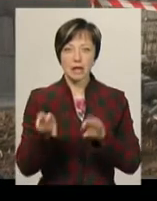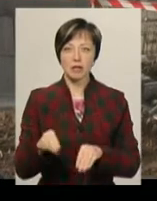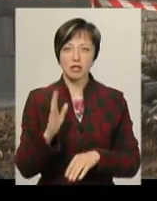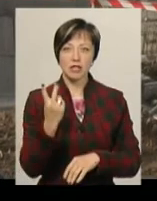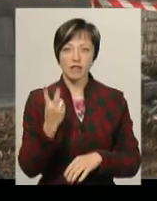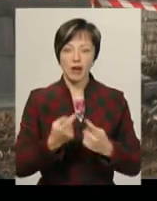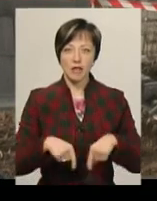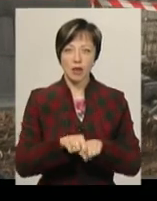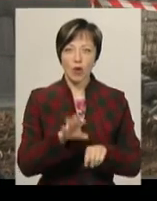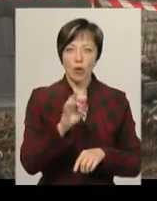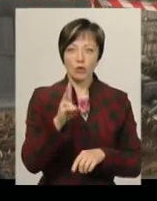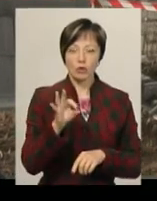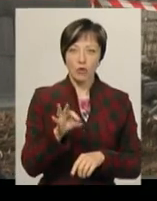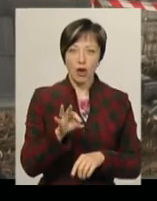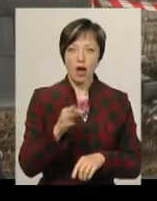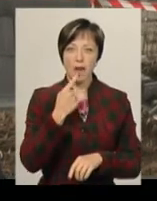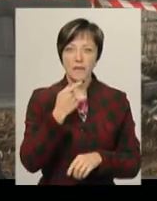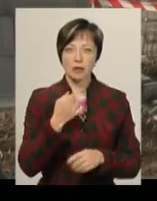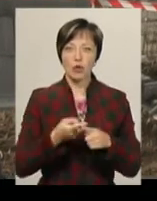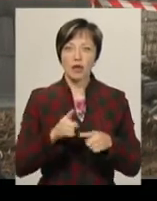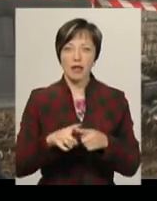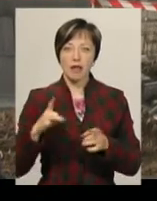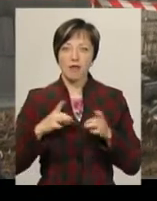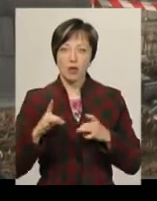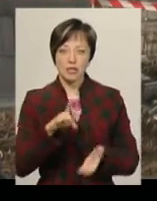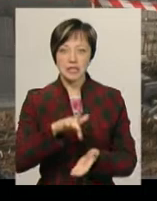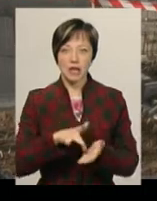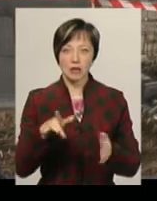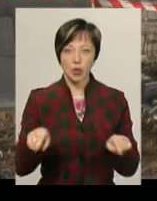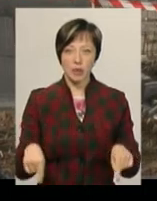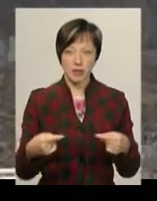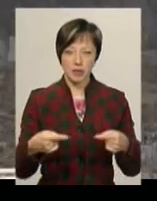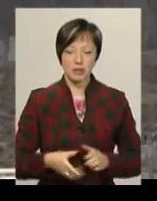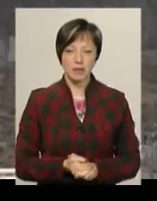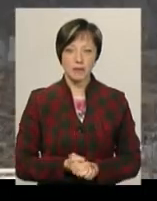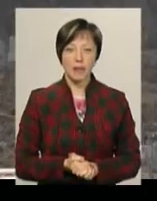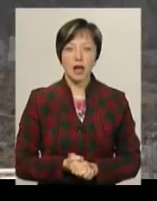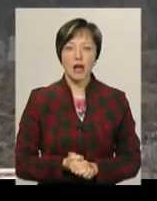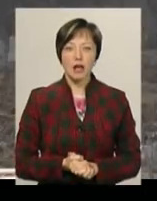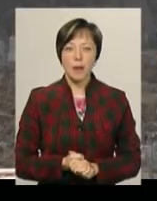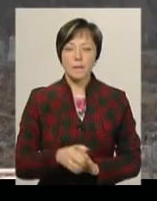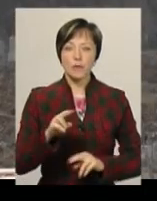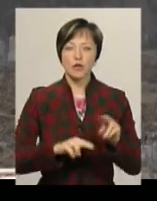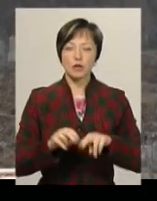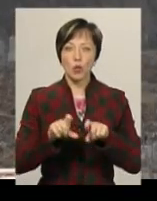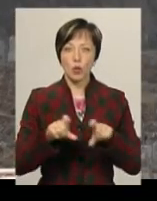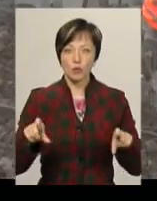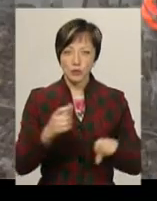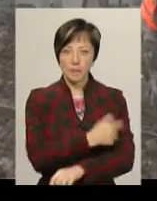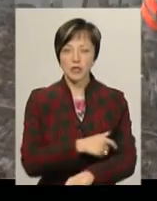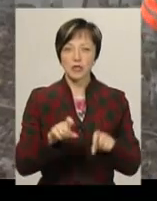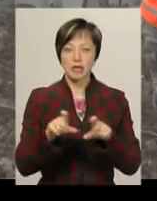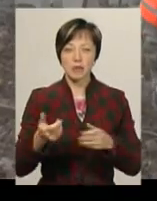два відділення – це онкогематологія і неврологія із центром реабілітації. Вартість будівництва корпусу медичного закладу за